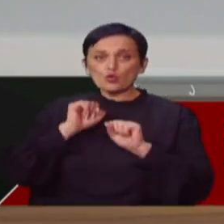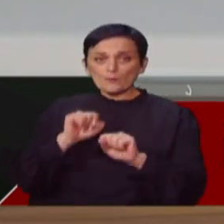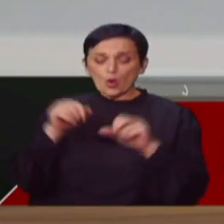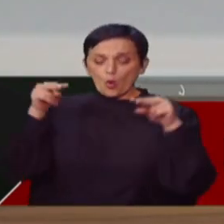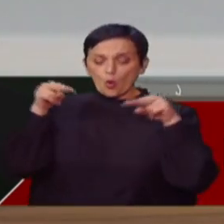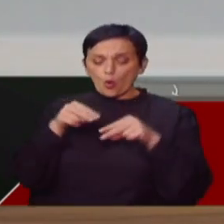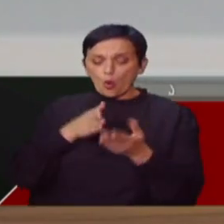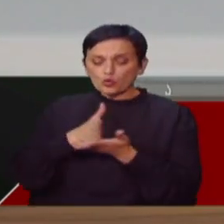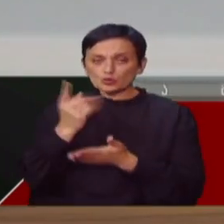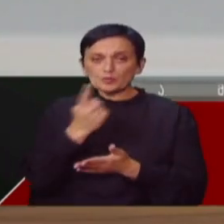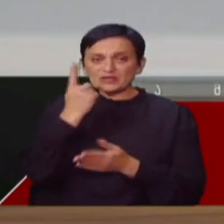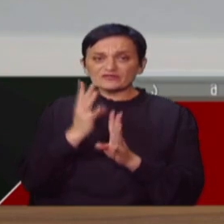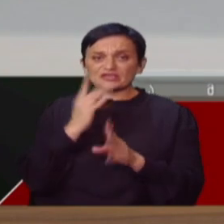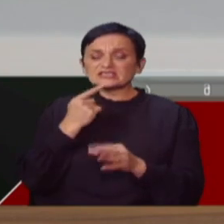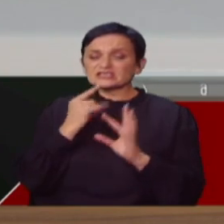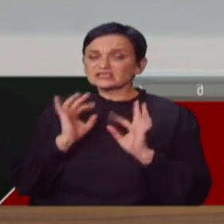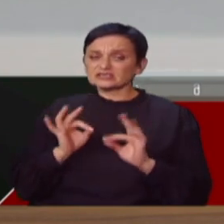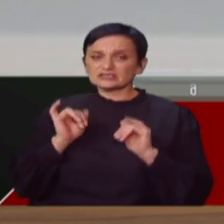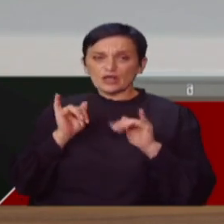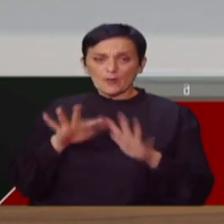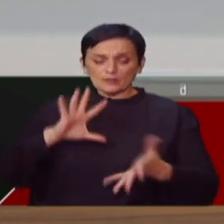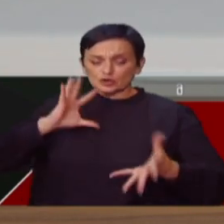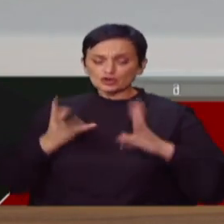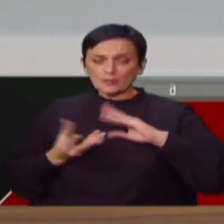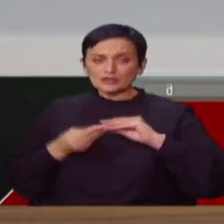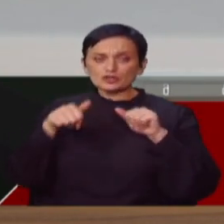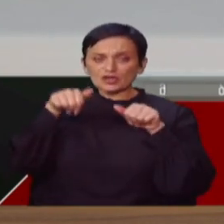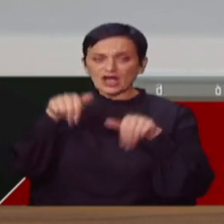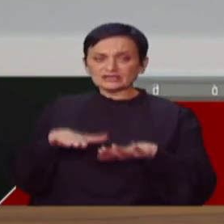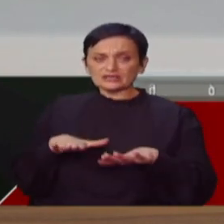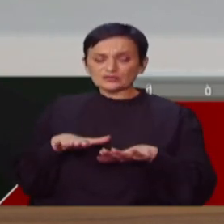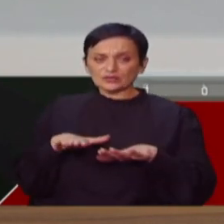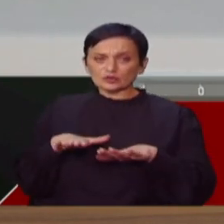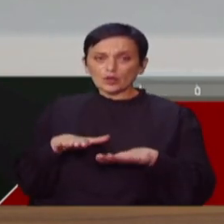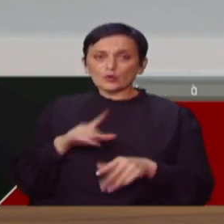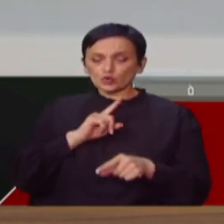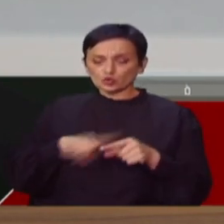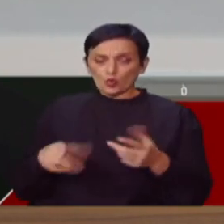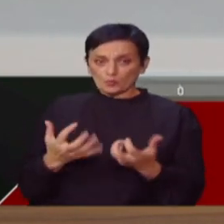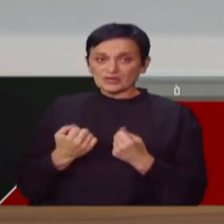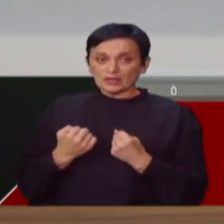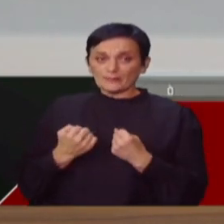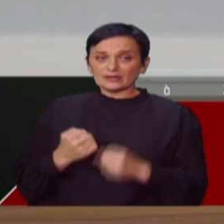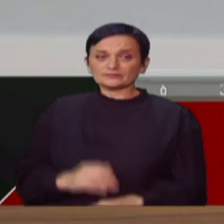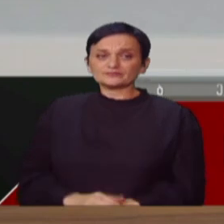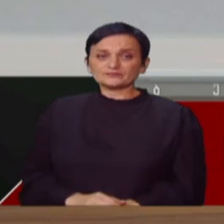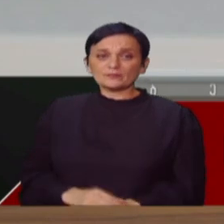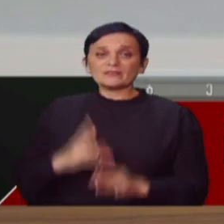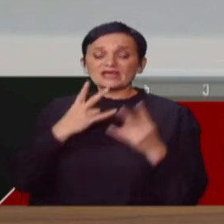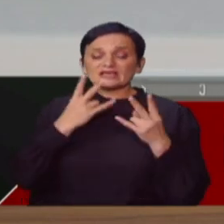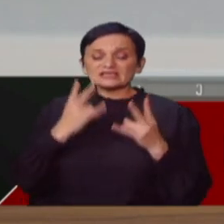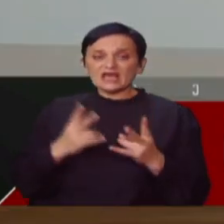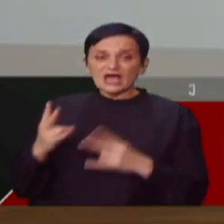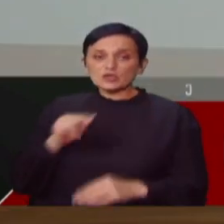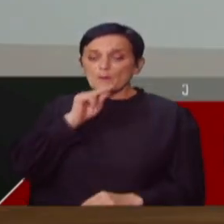ორიენტირება პირველ რიგში ნიშნავს სისხლის სამართლის საქმეებზე შემაჯამებელი გადაწყვეტილების დროულად მიღებას. დაზარალებულისა